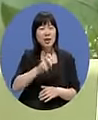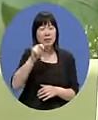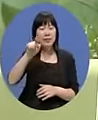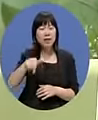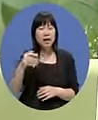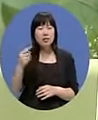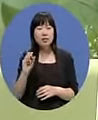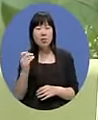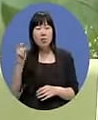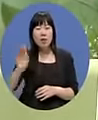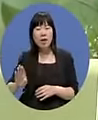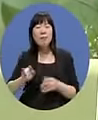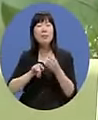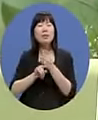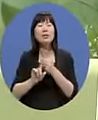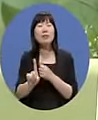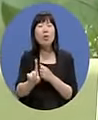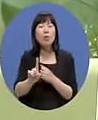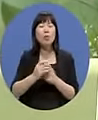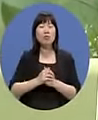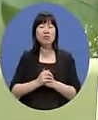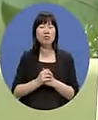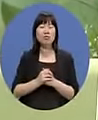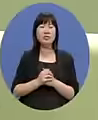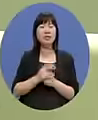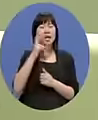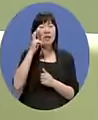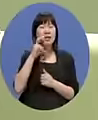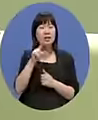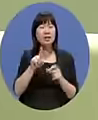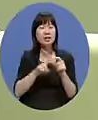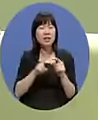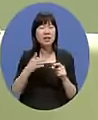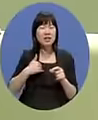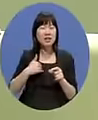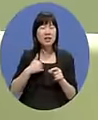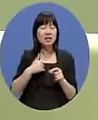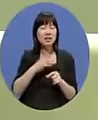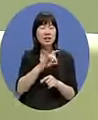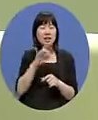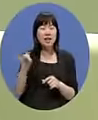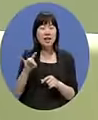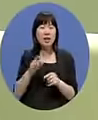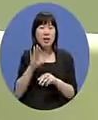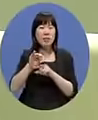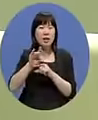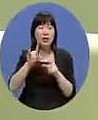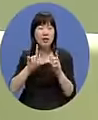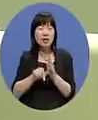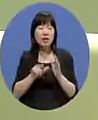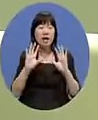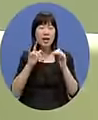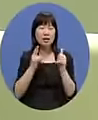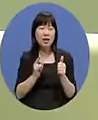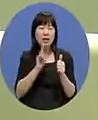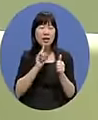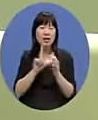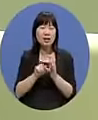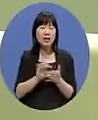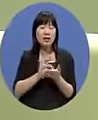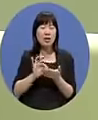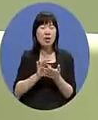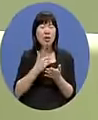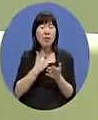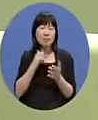자체가 예, 잘 모르시는 네네. 어머님들도 상당히 많으실 네네. 수 있을 것 같아요. 네네. 아마 그 단어를 제가 간간이 방송 때는 여러 번 아이들에 대한 얘기를 할 때 좀